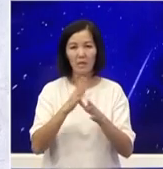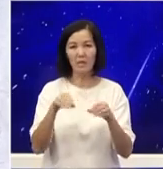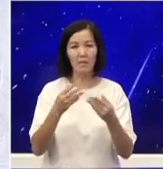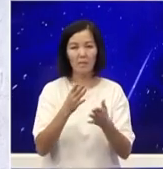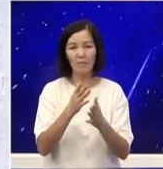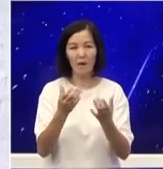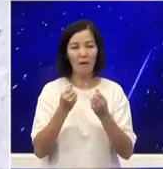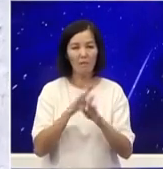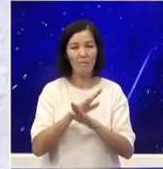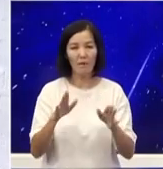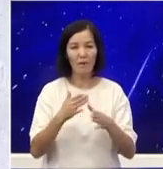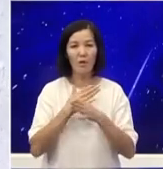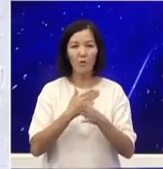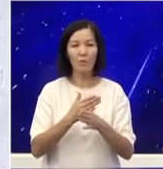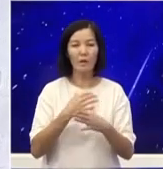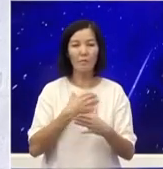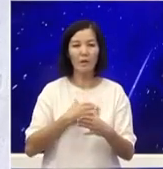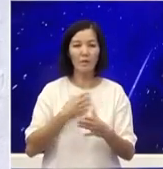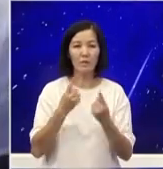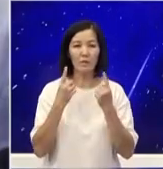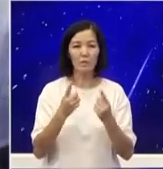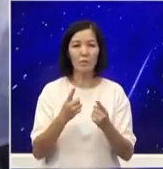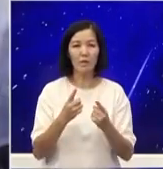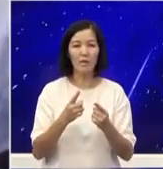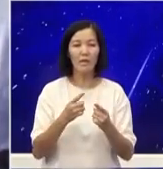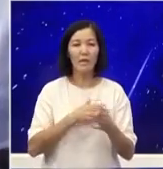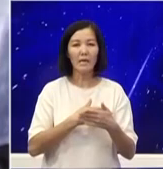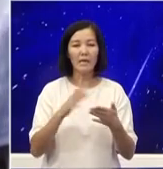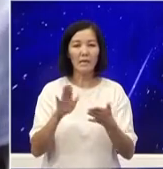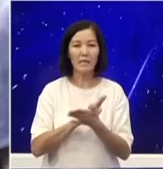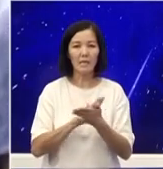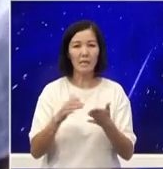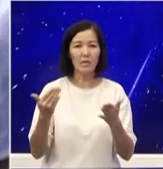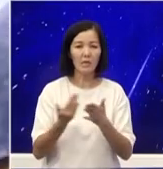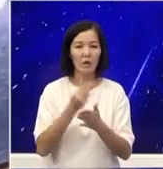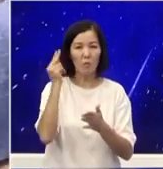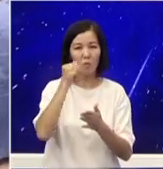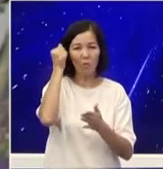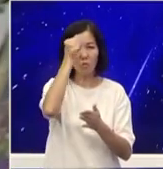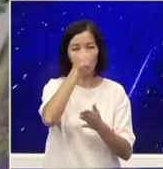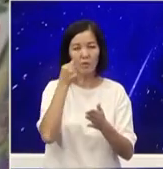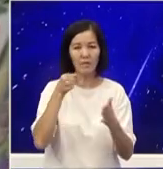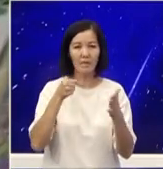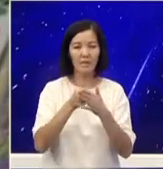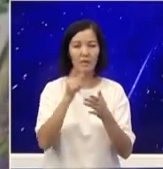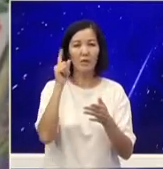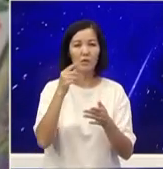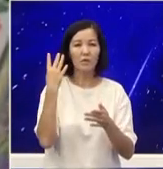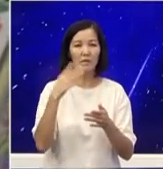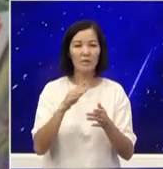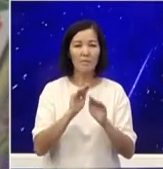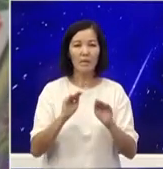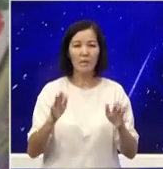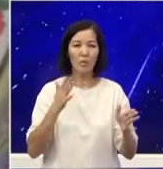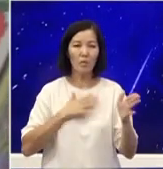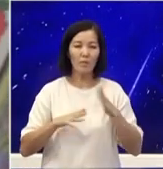алмайды. Сондықтан бұл көмектің олар үшін маңызы зор. Айта кетсек, еріктілер тобы жаңа оқу жылына дейін 140 баланы